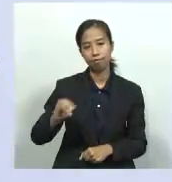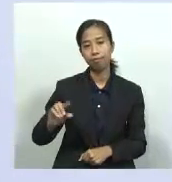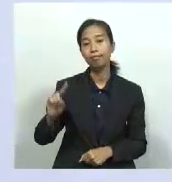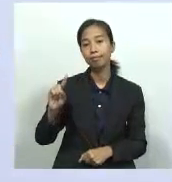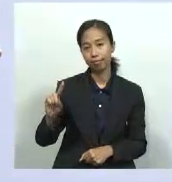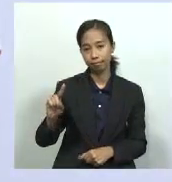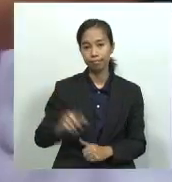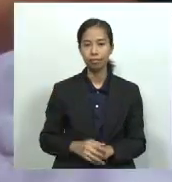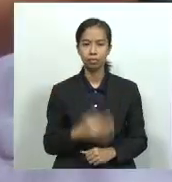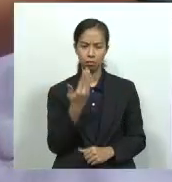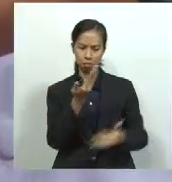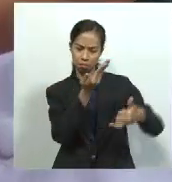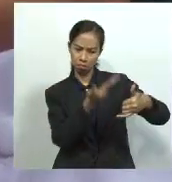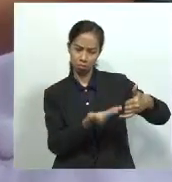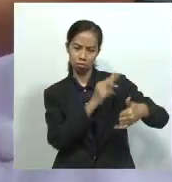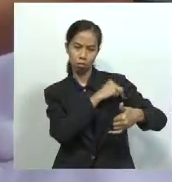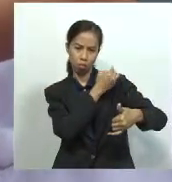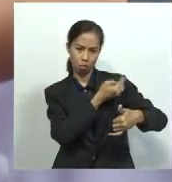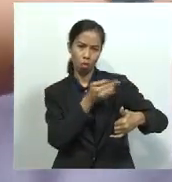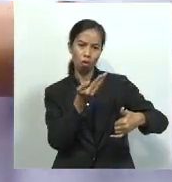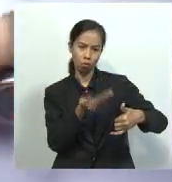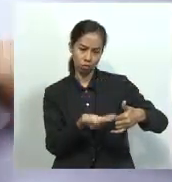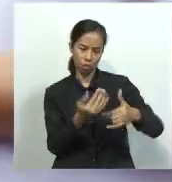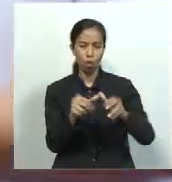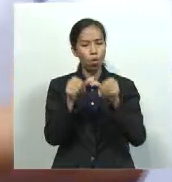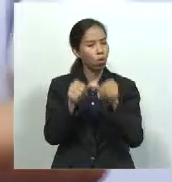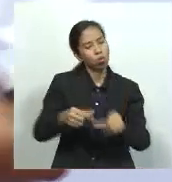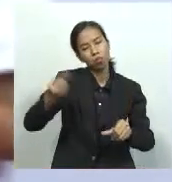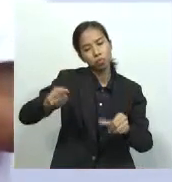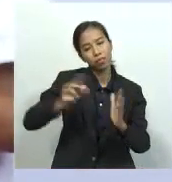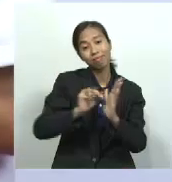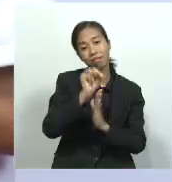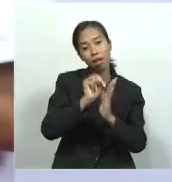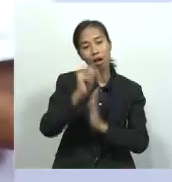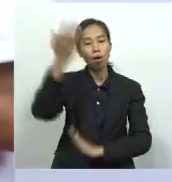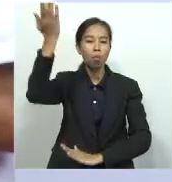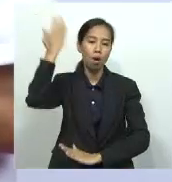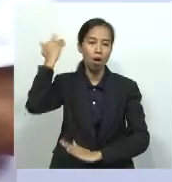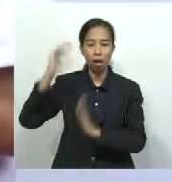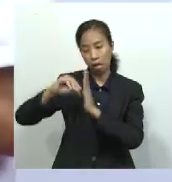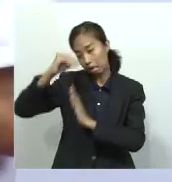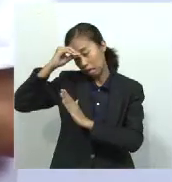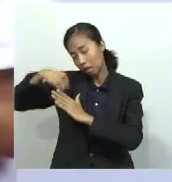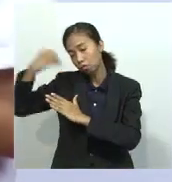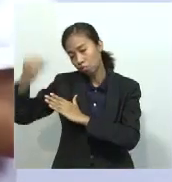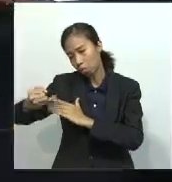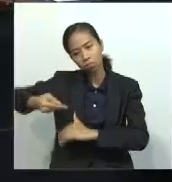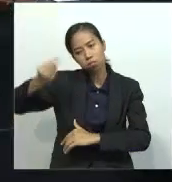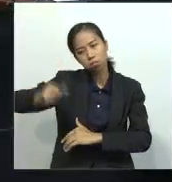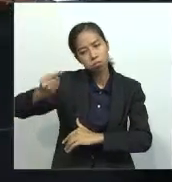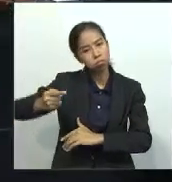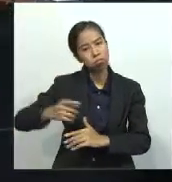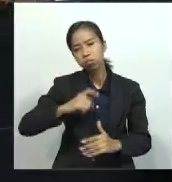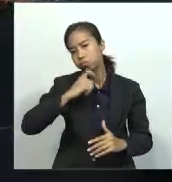นะครับโดยคุณหมอกิติศักดิ์รับราชการเป็นแพทย์อยู่ในจังหวัดน่านตั้งแต่จบการศึกษามาจนถึงปัจจุบันเลยนะครับจ